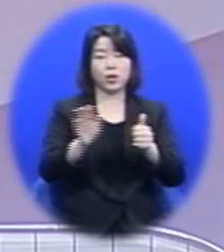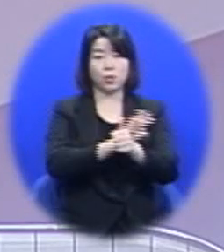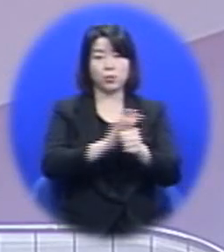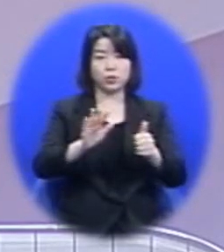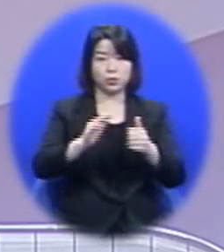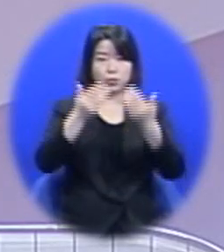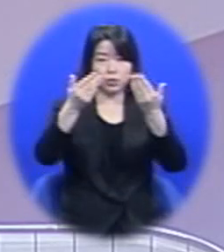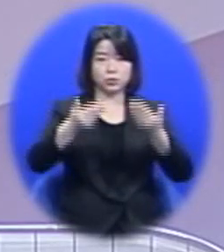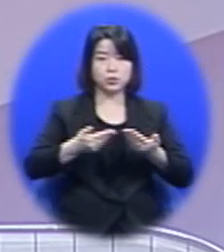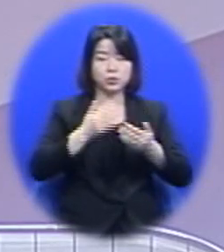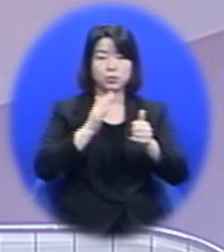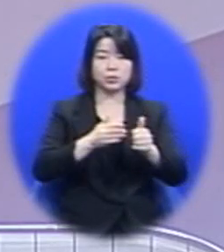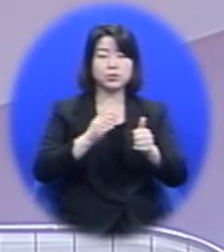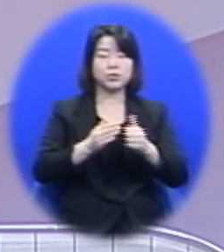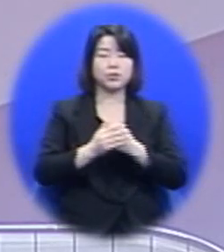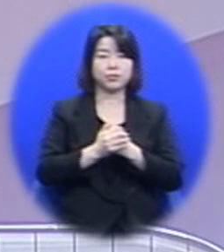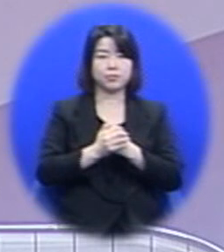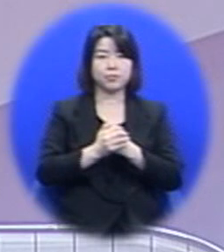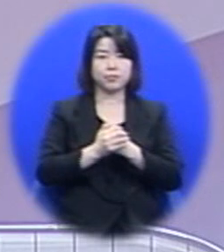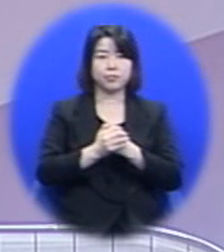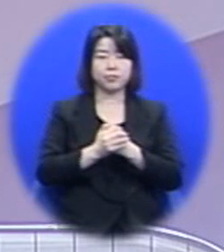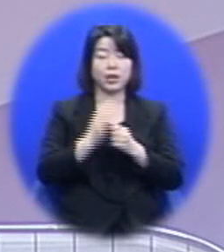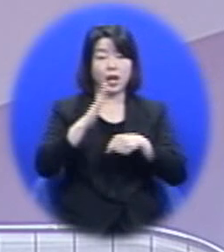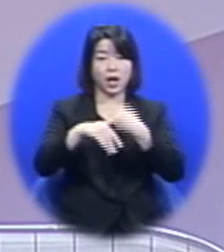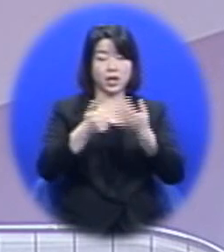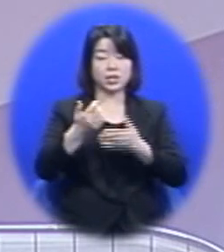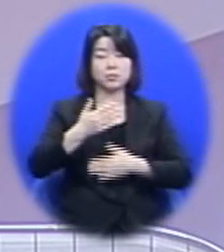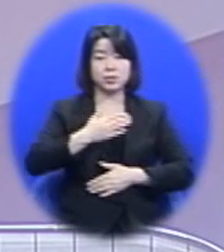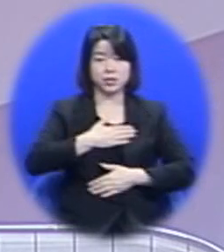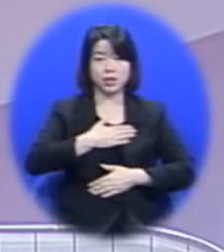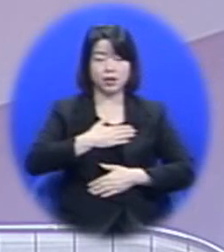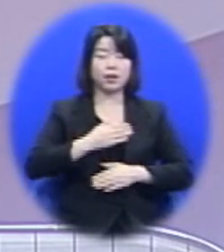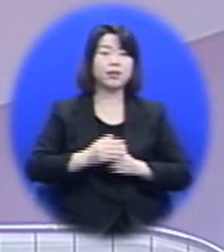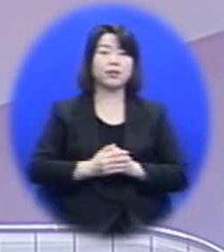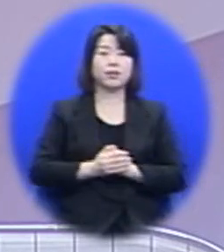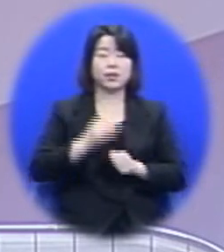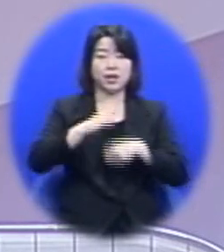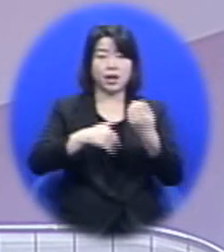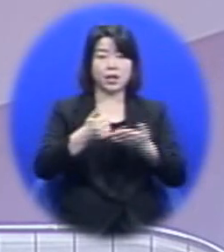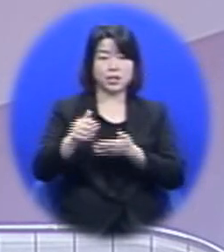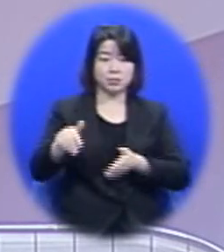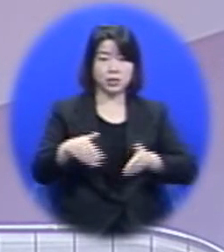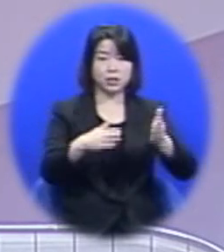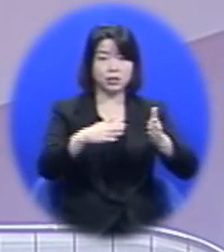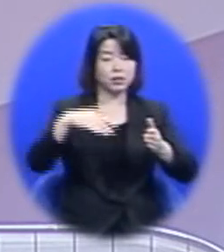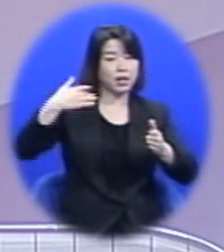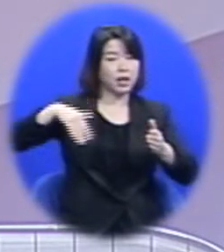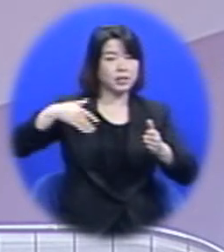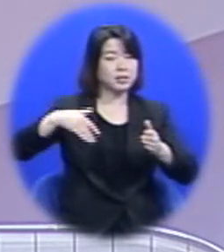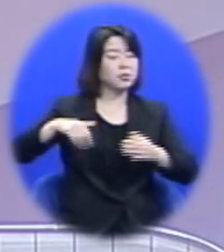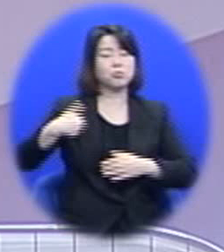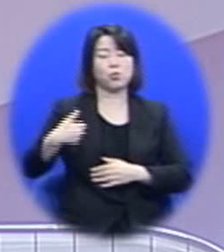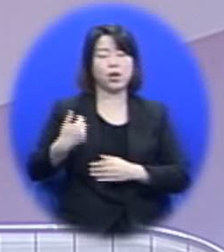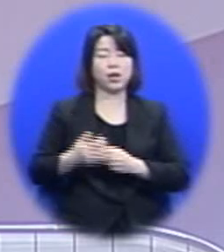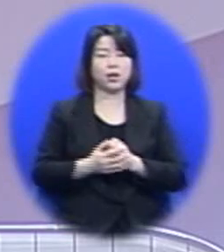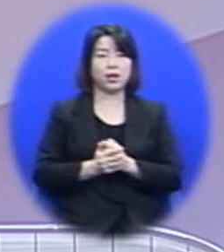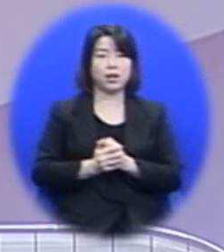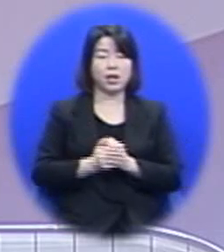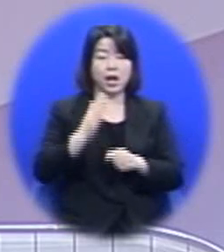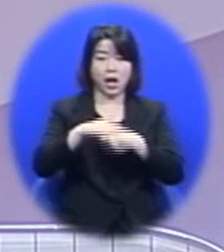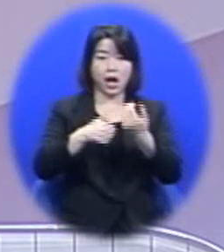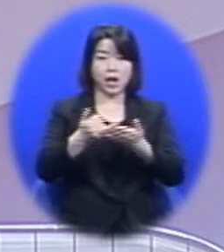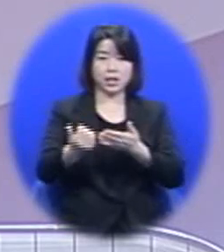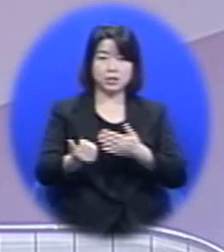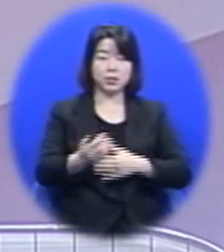위로를 주세요. 하나님 제가 하나님의 길을 아직은 잘 모르겠습니다.